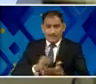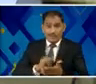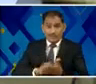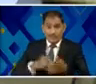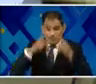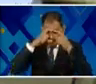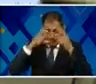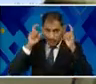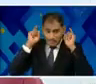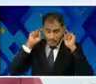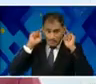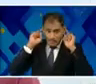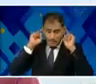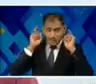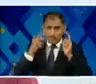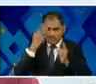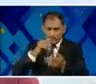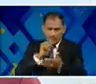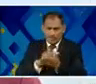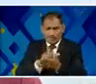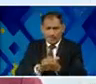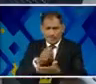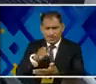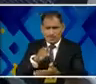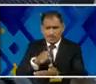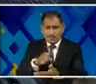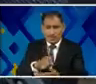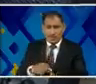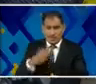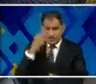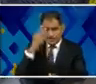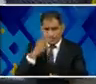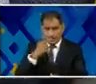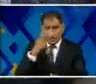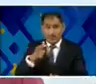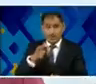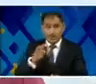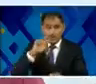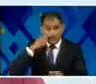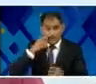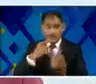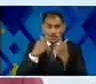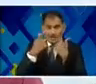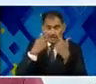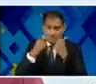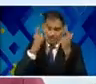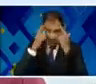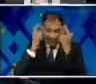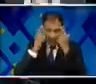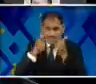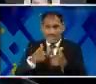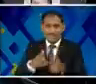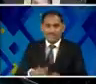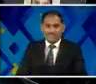നമുക്ക് ഫേസ് മാസ്കിലും പ്രിന്റ് ചെയ്ത് വിടാന്നൊരു ആശ എനിക്ക് തോന്നിയായിരുന്നു. അത് ഒത്തിരി പ്രയോജനപ്പെടുന്നുണ്ട്, കാരണം ആൾക്കാർക്ക് ഇപ്പൊ എന്നെ കാണുമ്പോൾ തന്നെ മനസ്സിലാവുന്നുണ്ട്